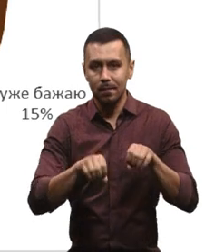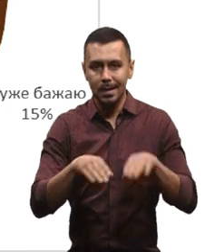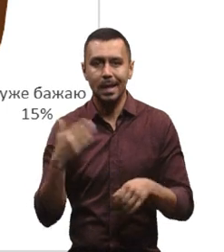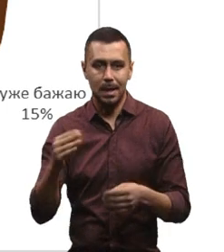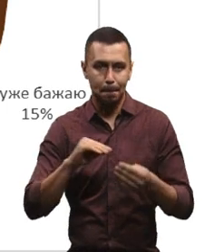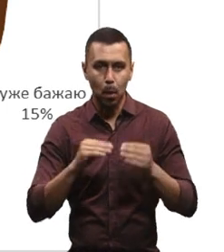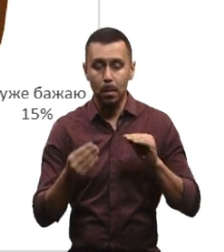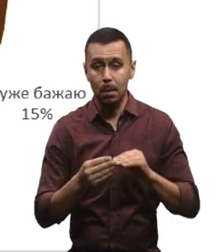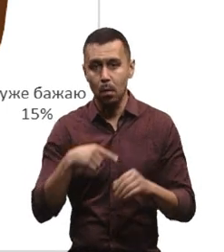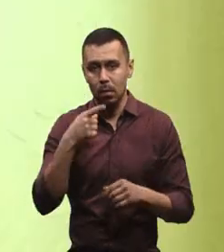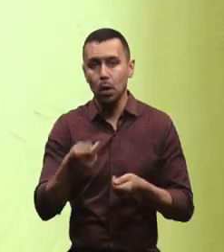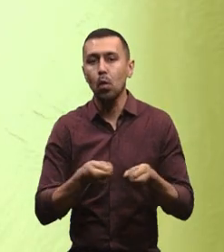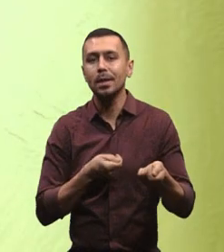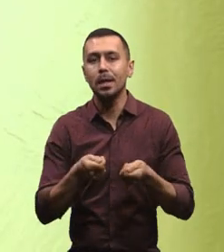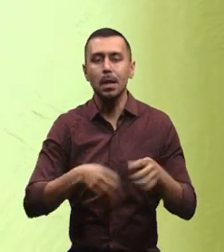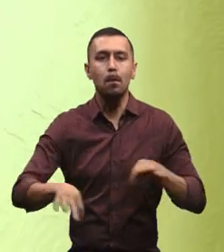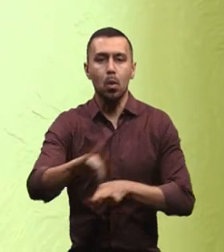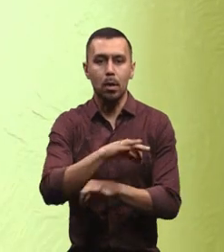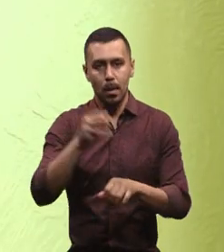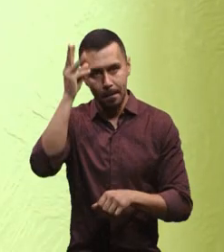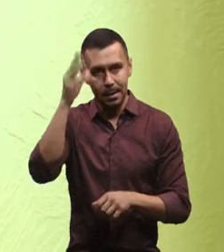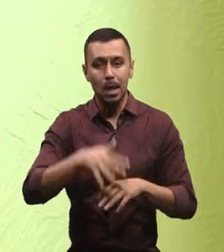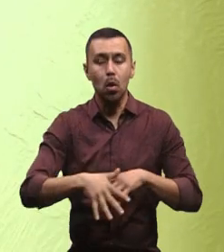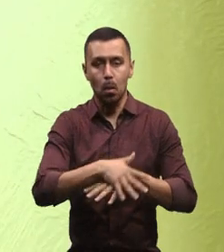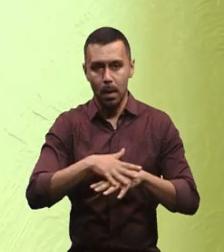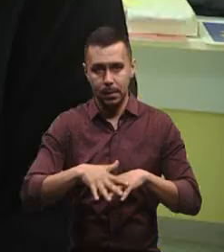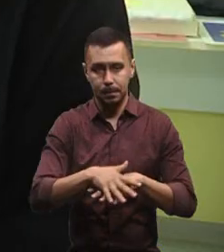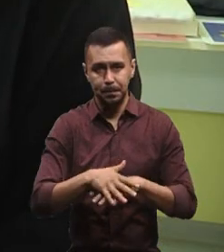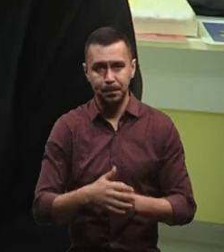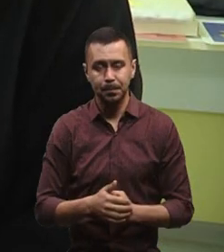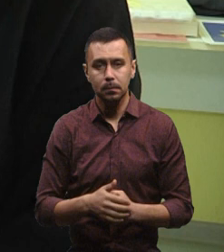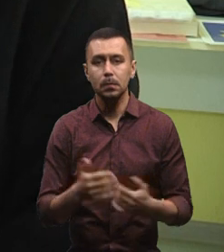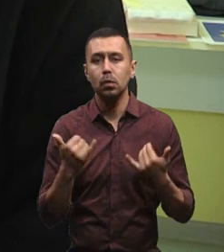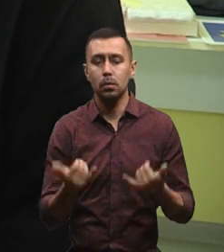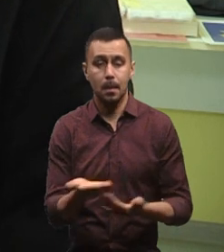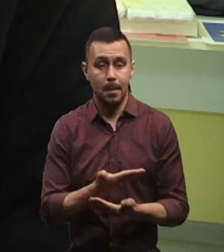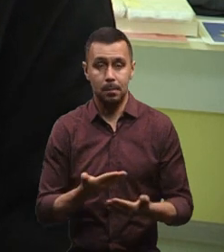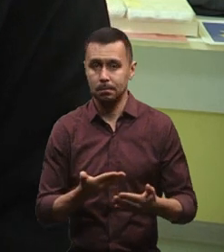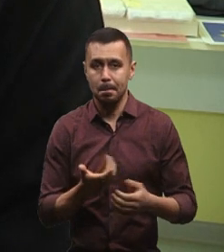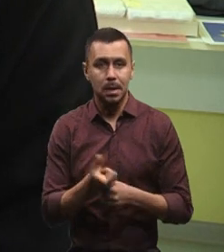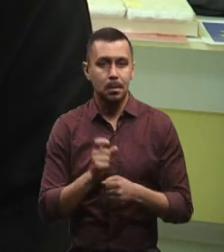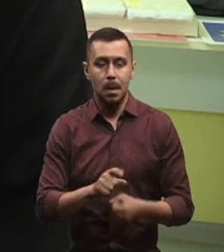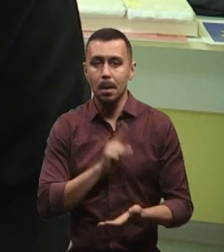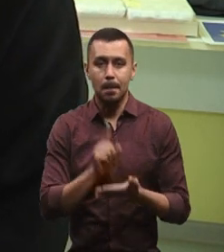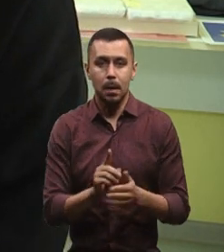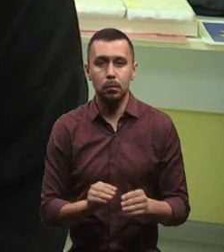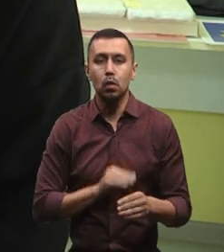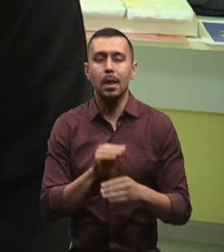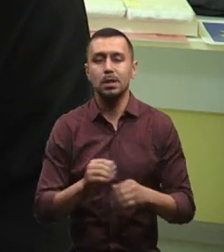їхні проблеми, каже координаторка проєкту Хмельницькій громаді Леся Стебло. Сьогодні ми максимально маємо докласти зусиль